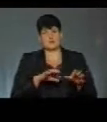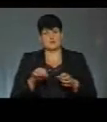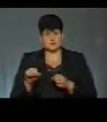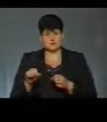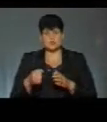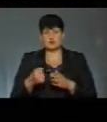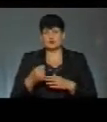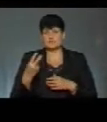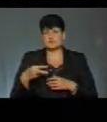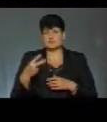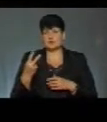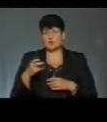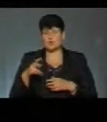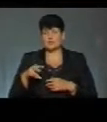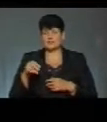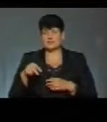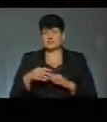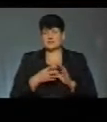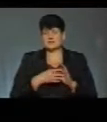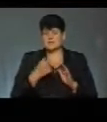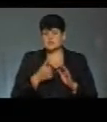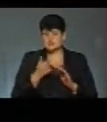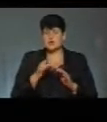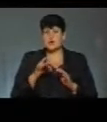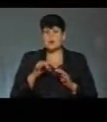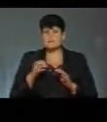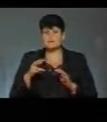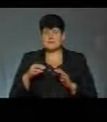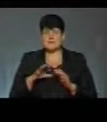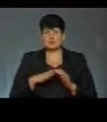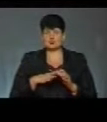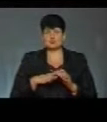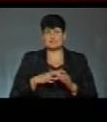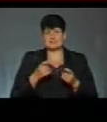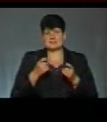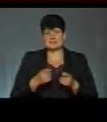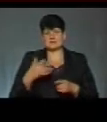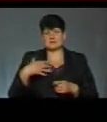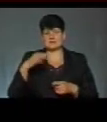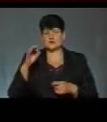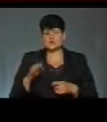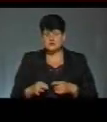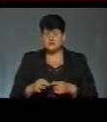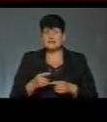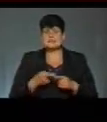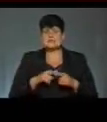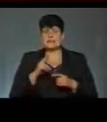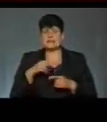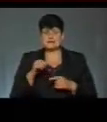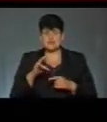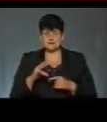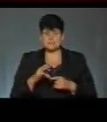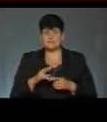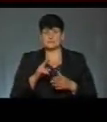До 22 лютого 2019 року на розмитнення діяла знижка 50%. За даними Державної фіскальної Федеральної служби